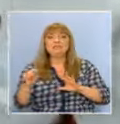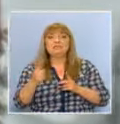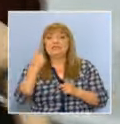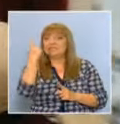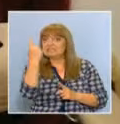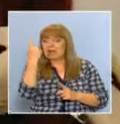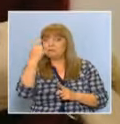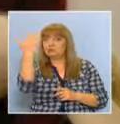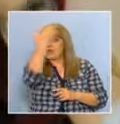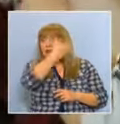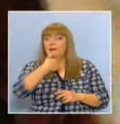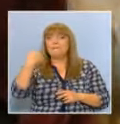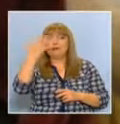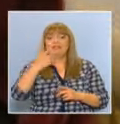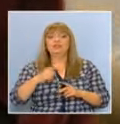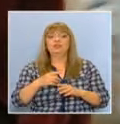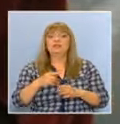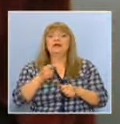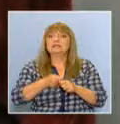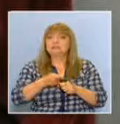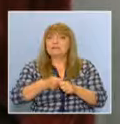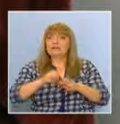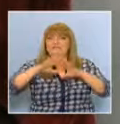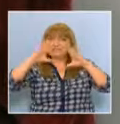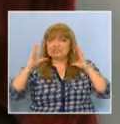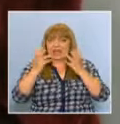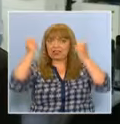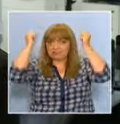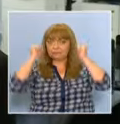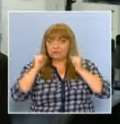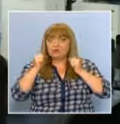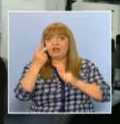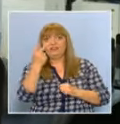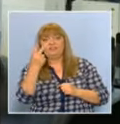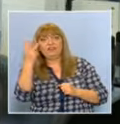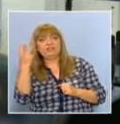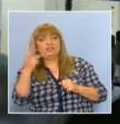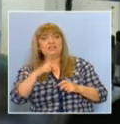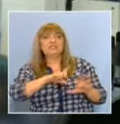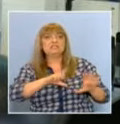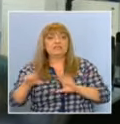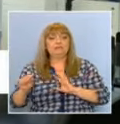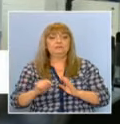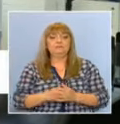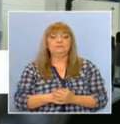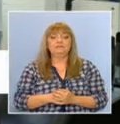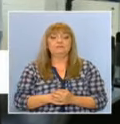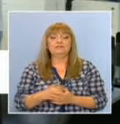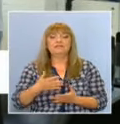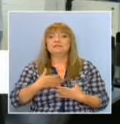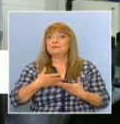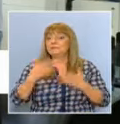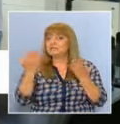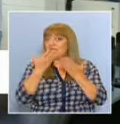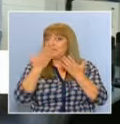част. Изработката на цялостна перука е 2-3 седмици. Да се науча да правя хубав